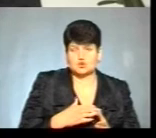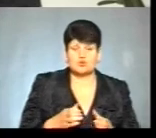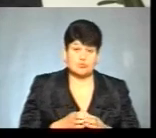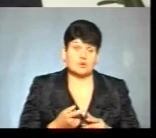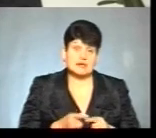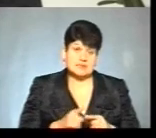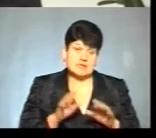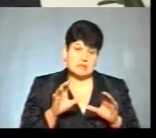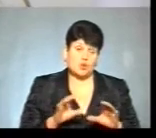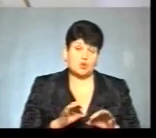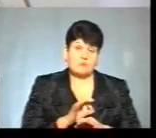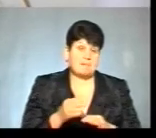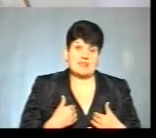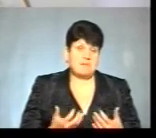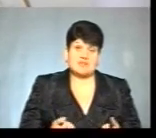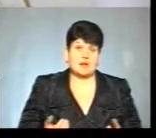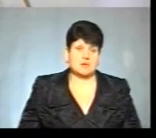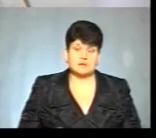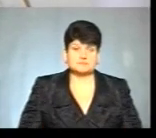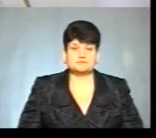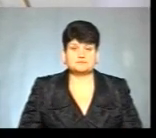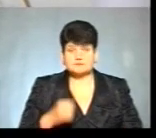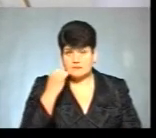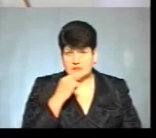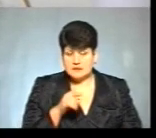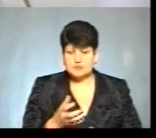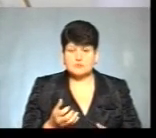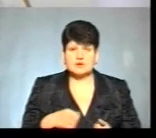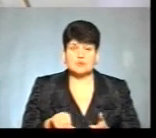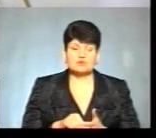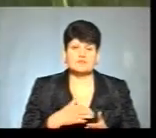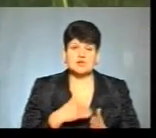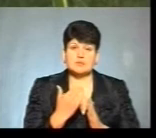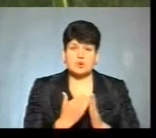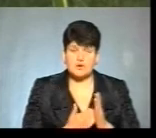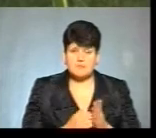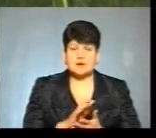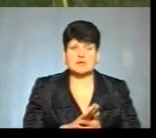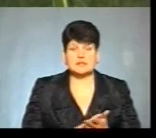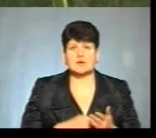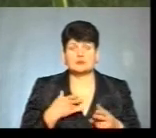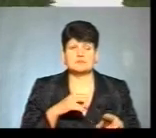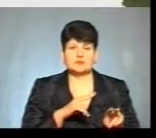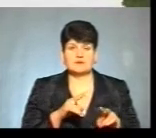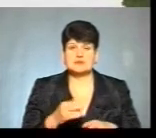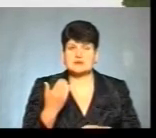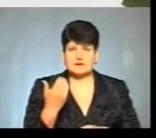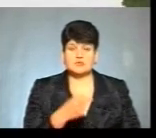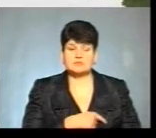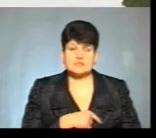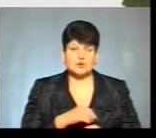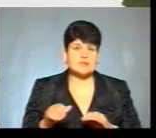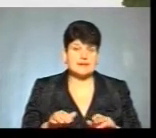цей законопроект не підтримали. Дякую вам за те, що взяли участь у нашій програмі. Ми і надалі будемо слідкувати за вашою депутатською